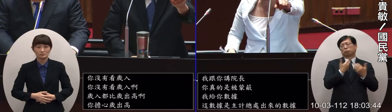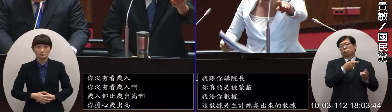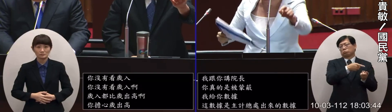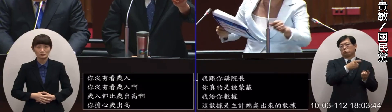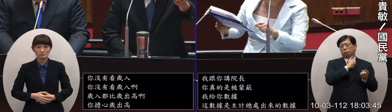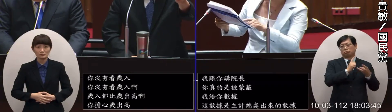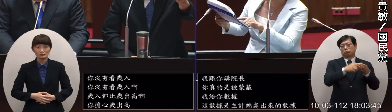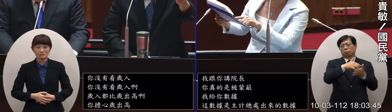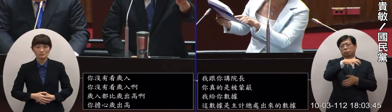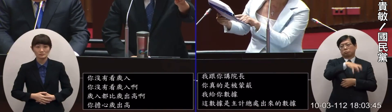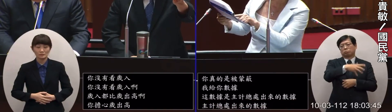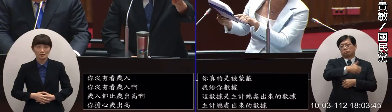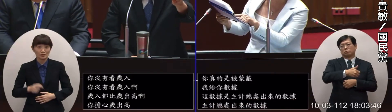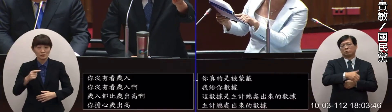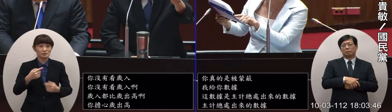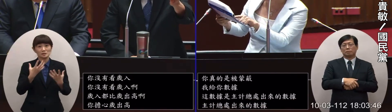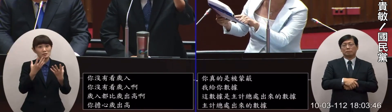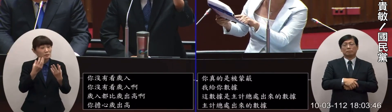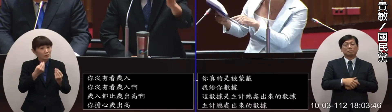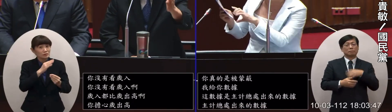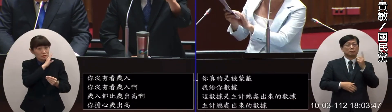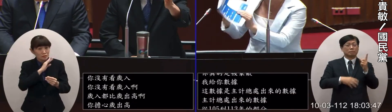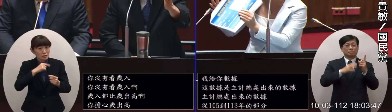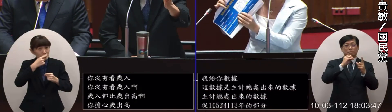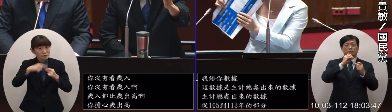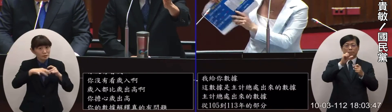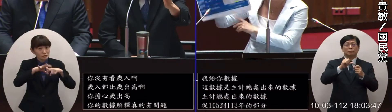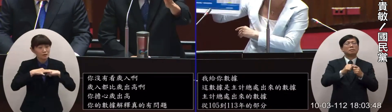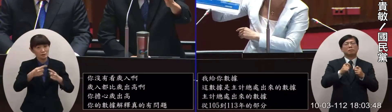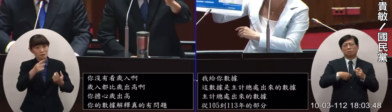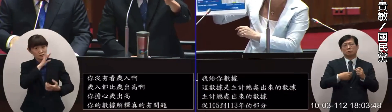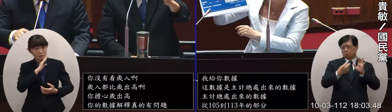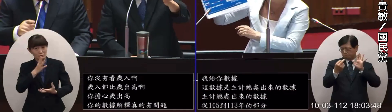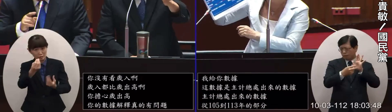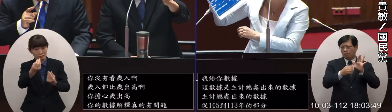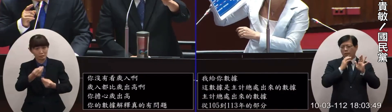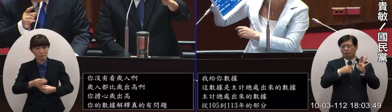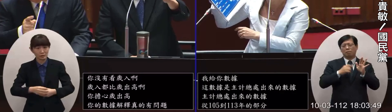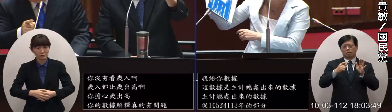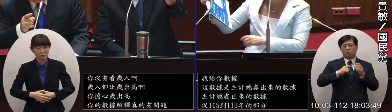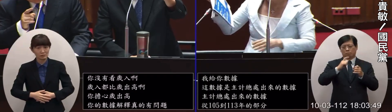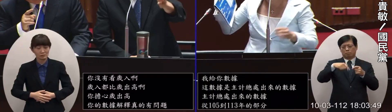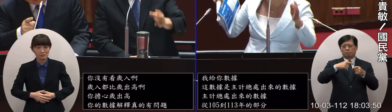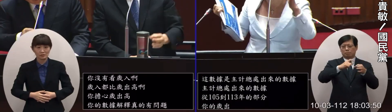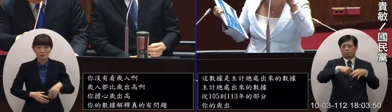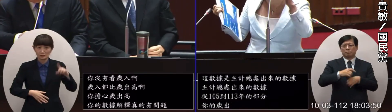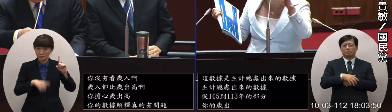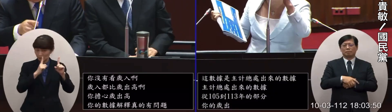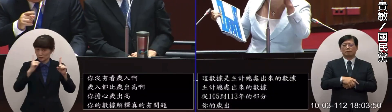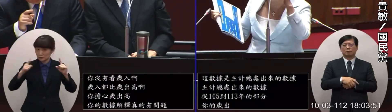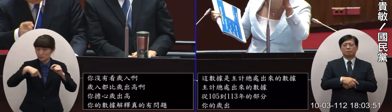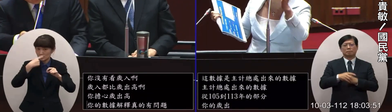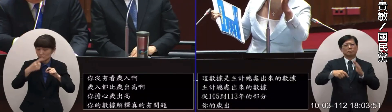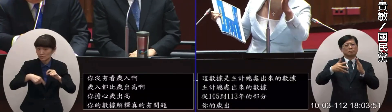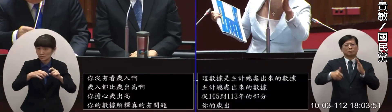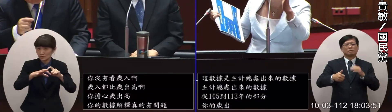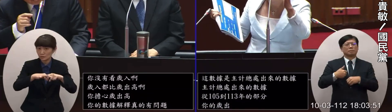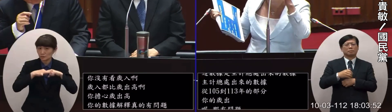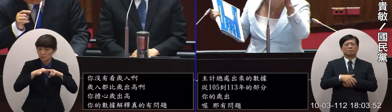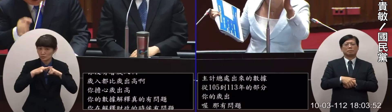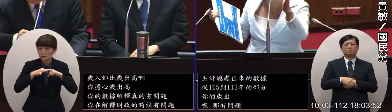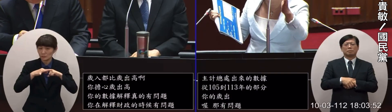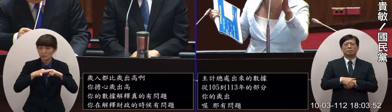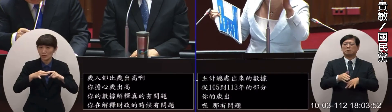主计总处 啊！你没看税入啊！105年 你 没有看税入， 我给你看的就是有税入， 111年度的税入的